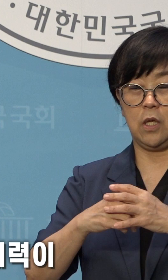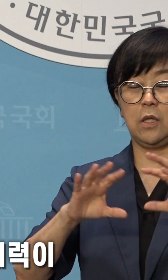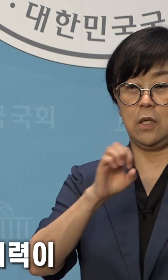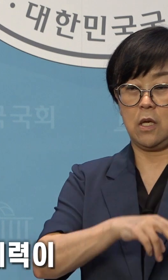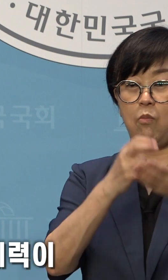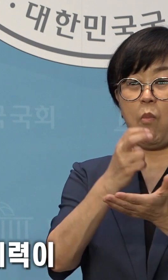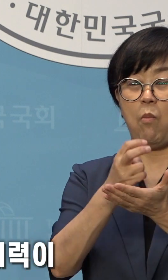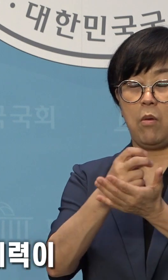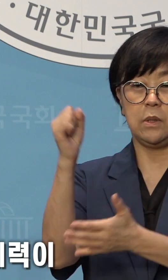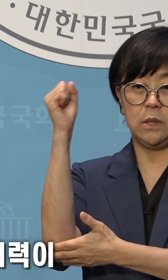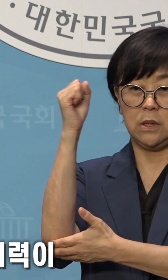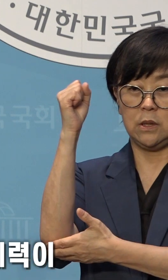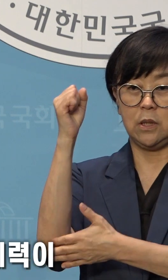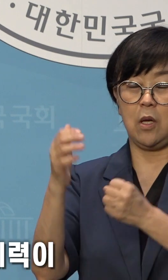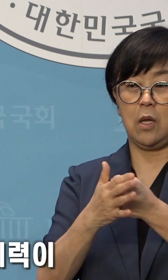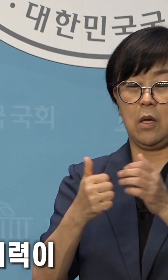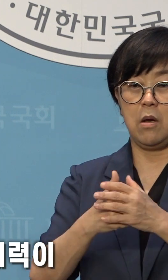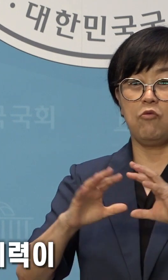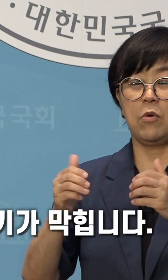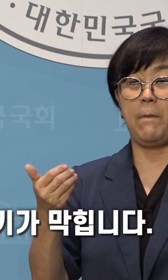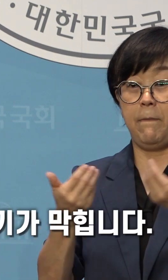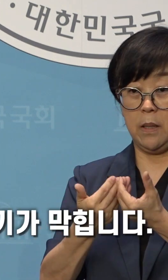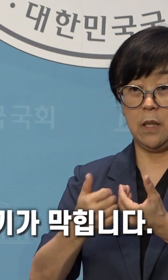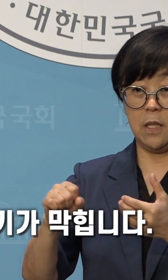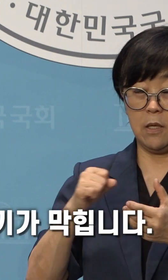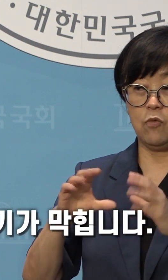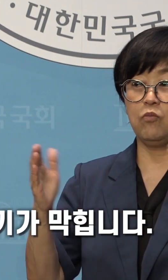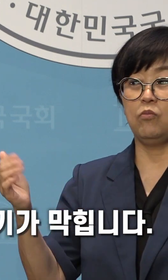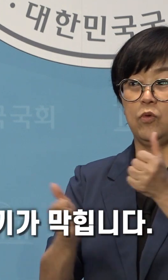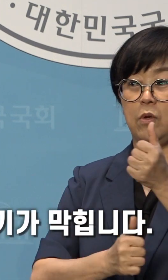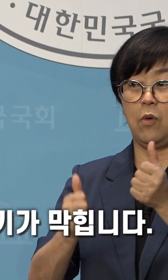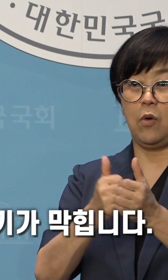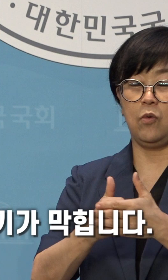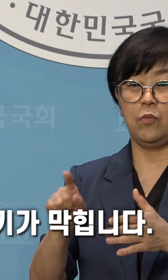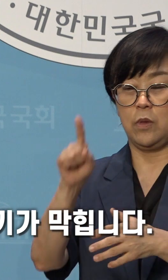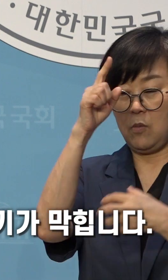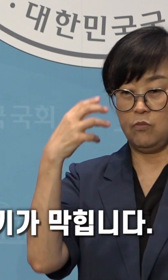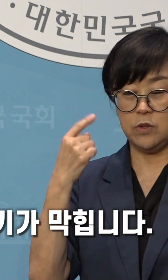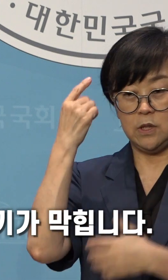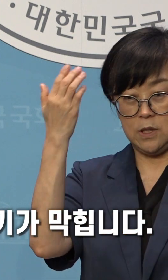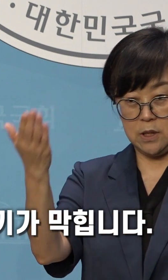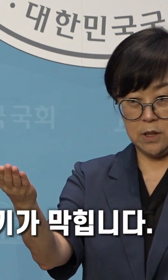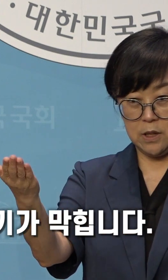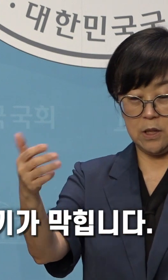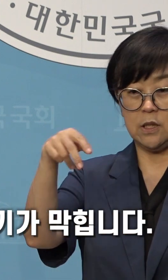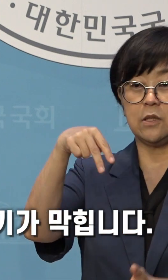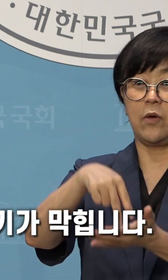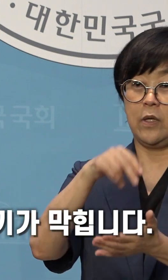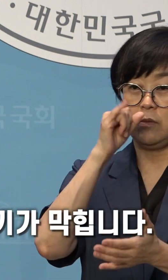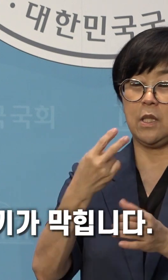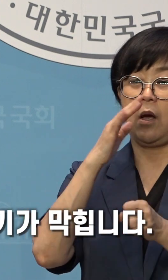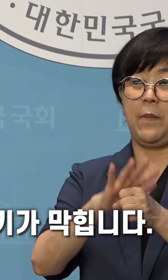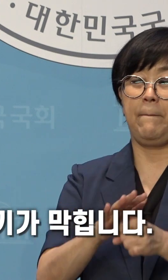질서를 근본적으로 부정하는 반국가 세력이 국무위원으로 대정부 질문장에 서다니